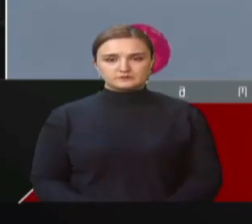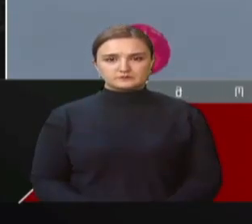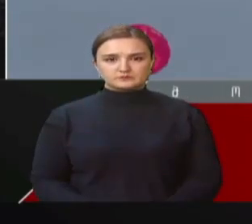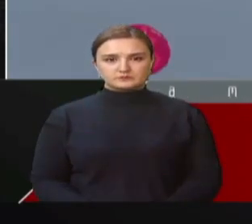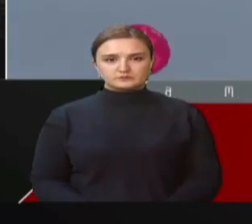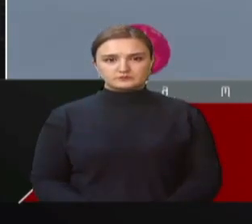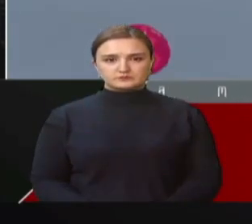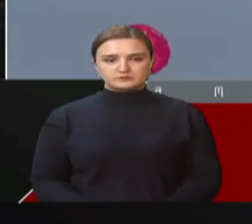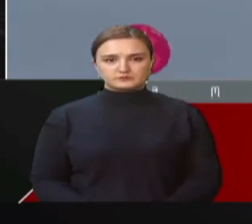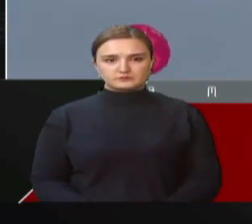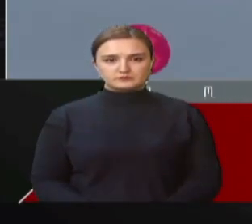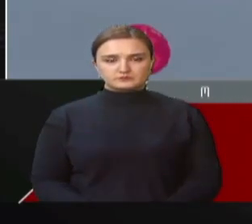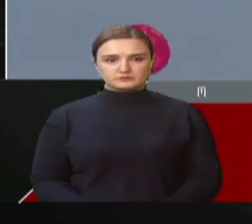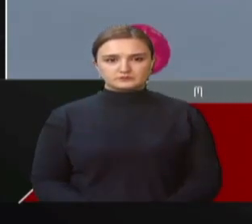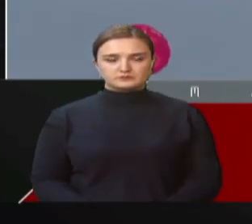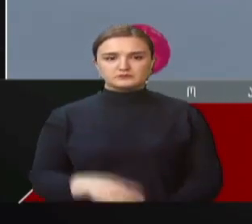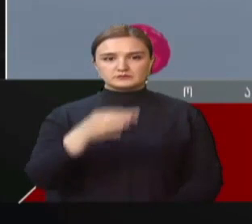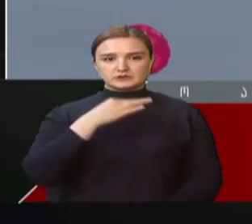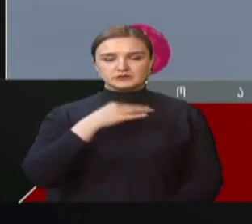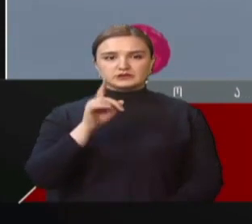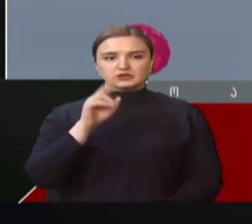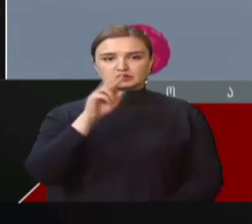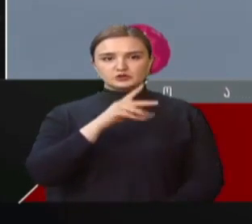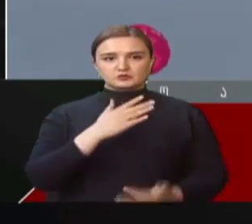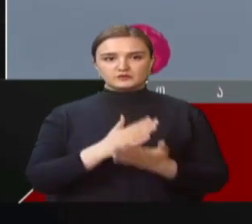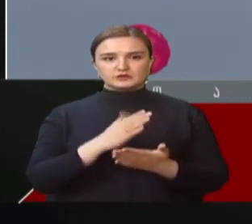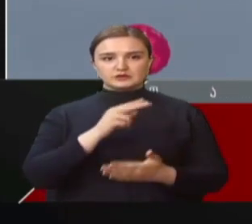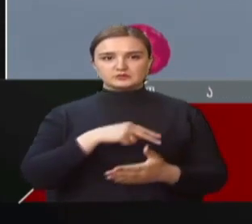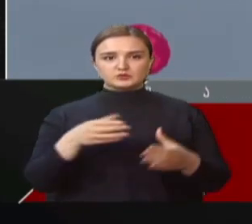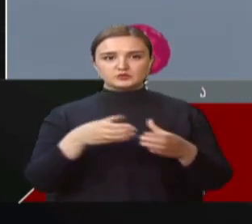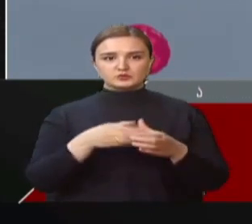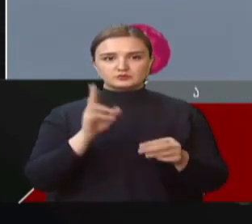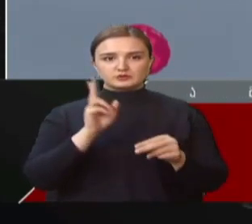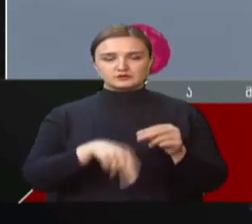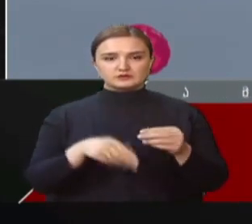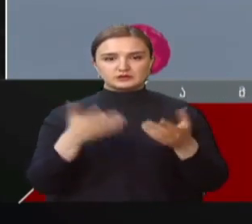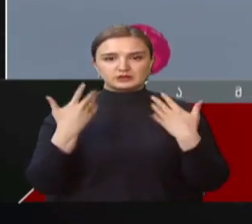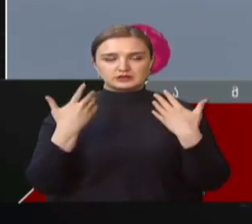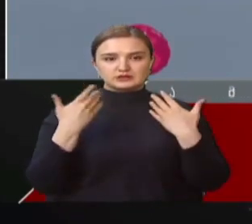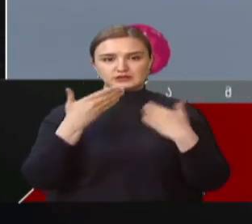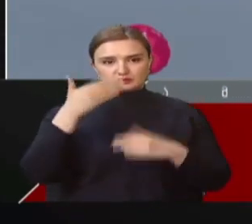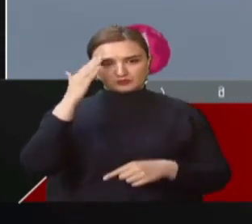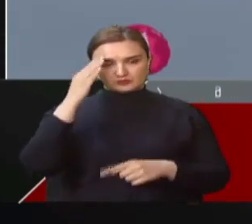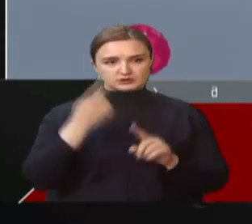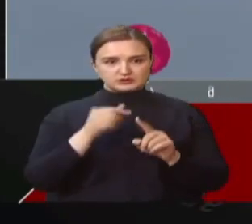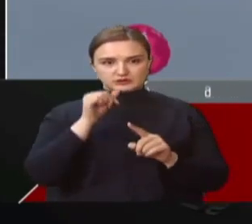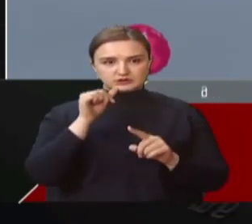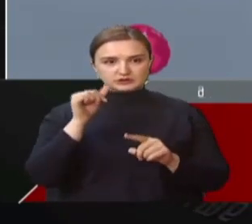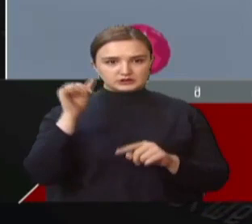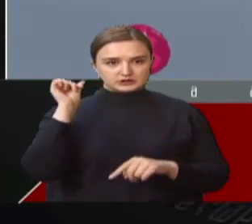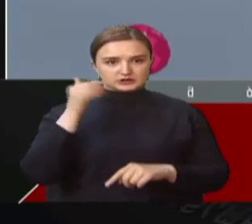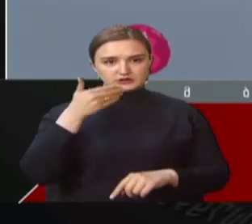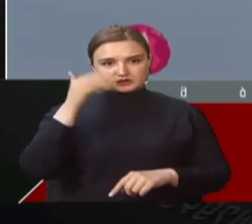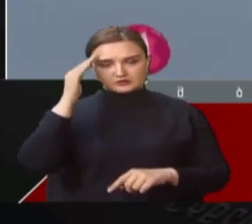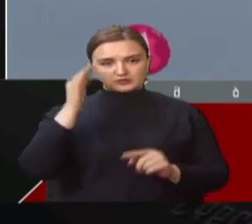uțat, ce mi-am uțat, ce mi-am uțat, ce mi-am uțat, ce mi-am uțat, ce mi-am uțat, ce mi-am uțat, ce mi-am uțat, ce mi-am uțat, ce mi-am uțat, Cazapul, zapulci, ține atlis zapulci.